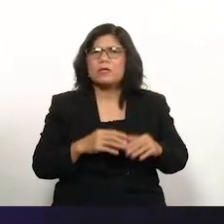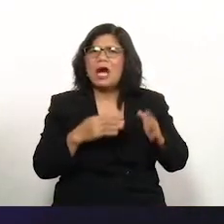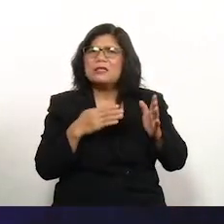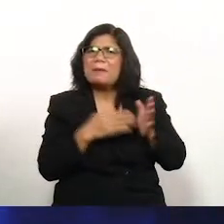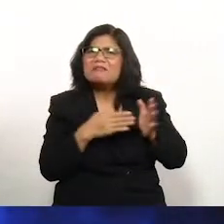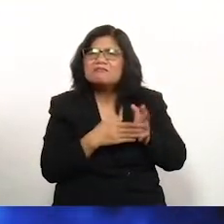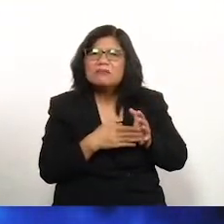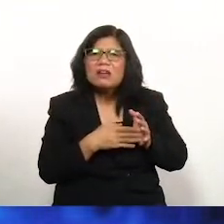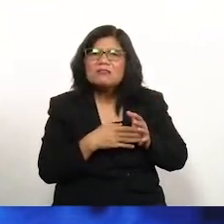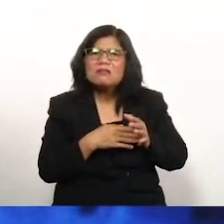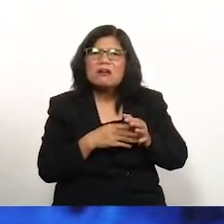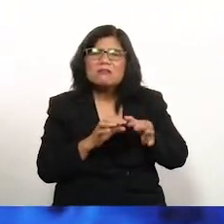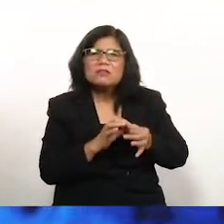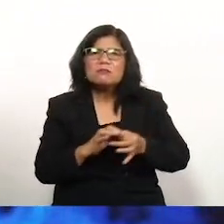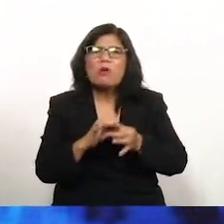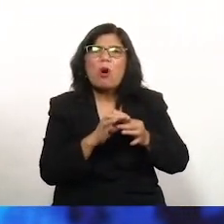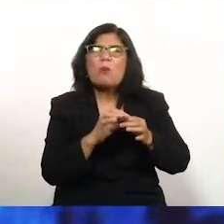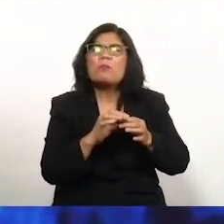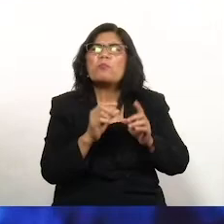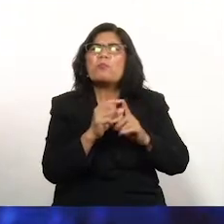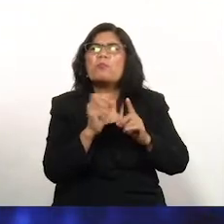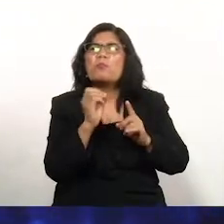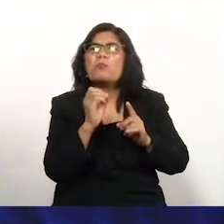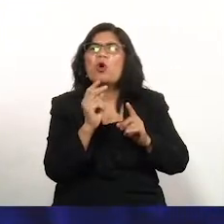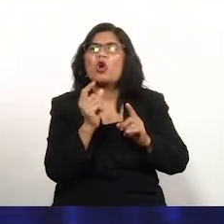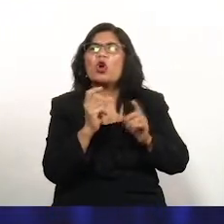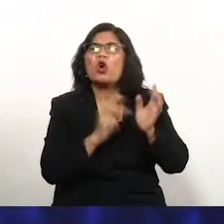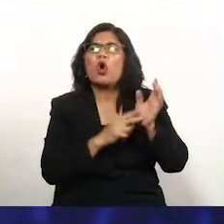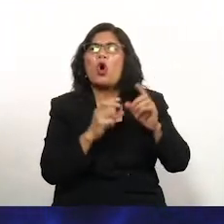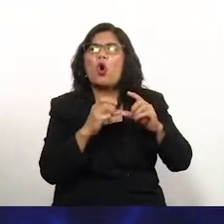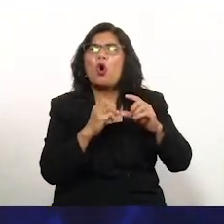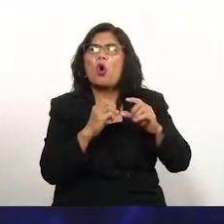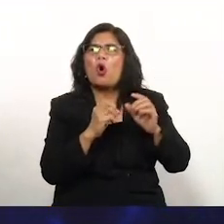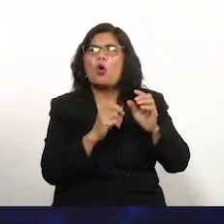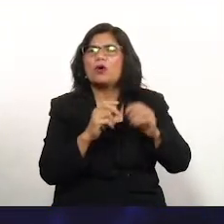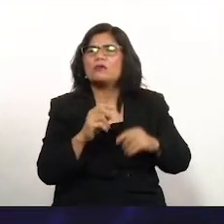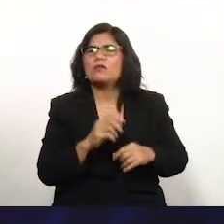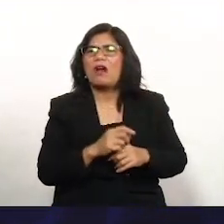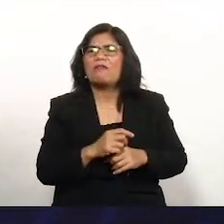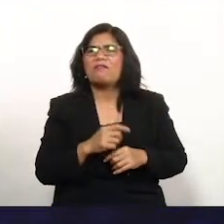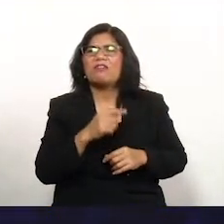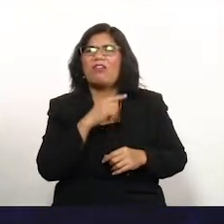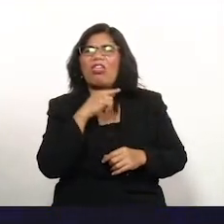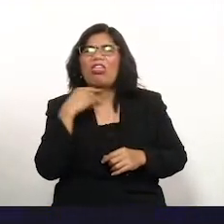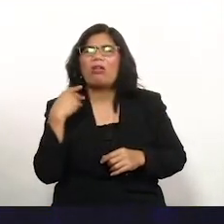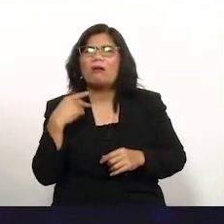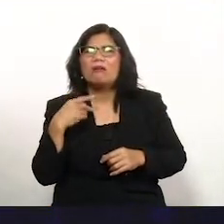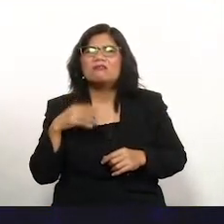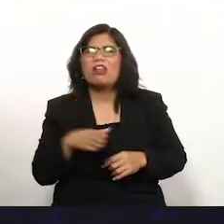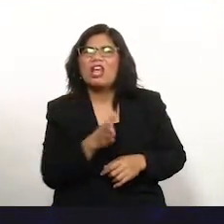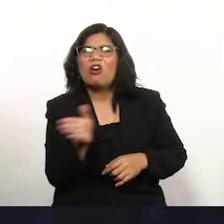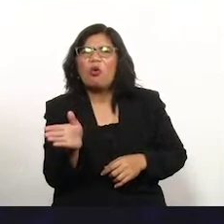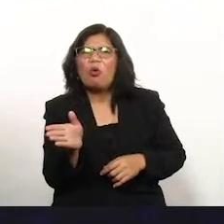tak hanya karena kita suka terlibat dengan pornografi hanya karena kita suka selingkuh tak hanya karena tidak suka main